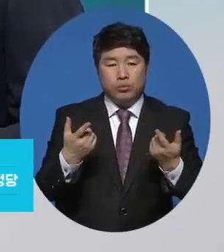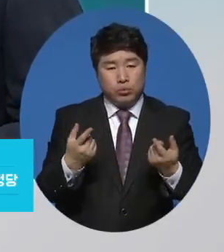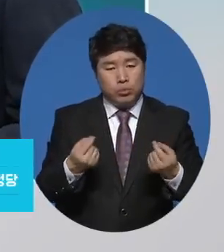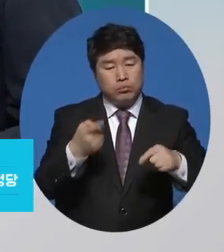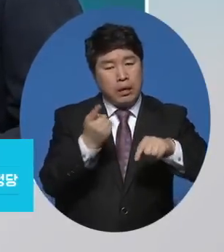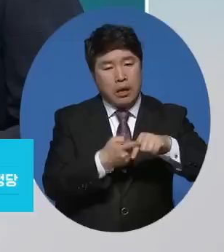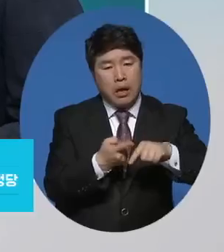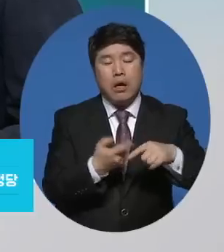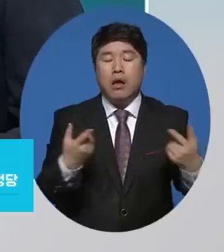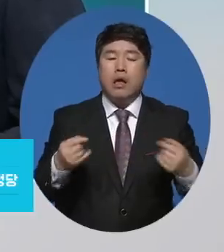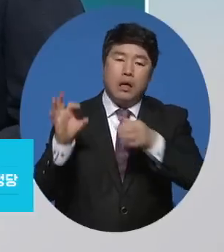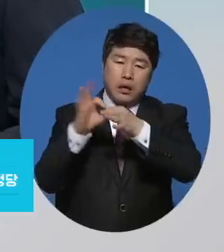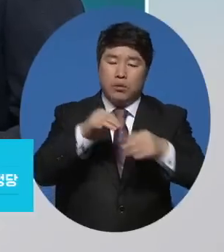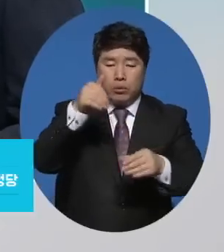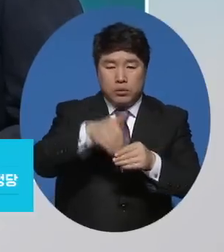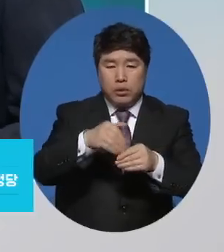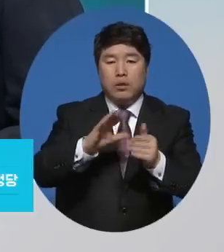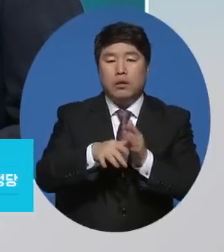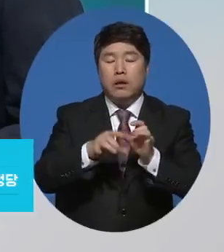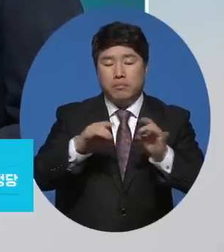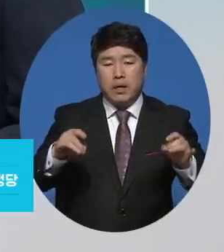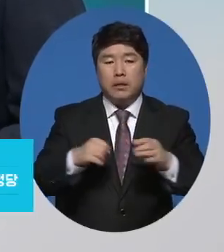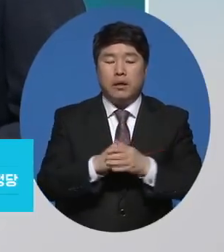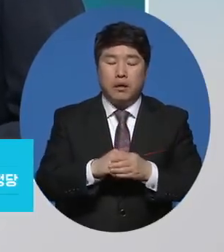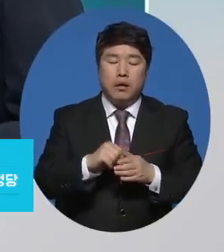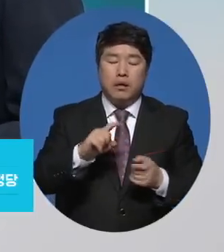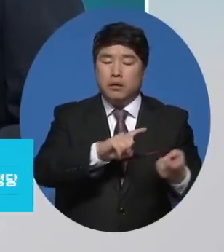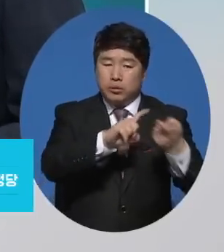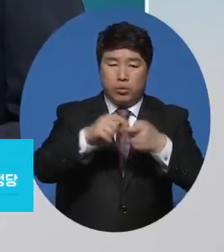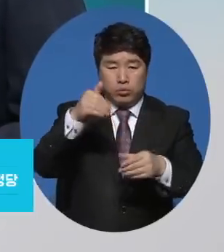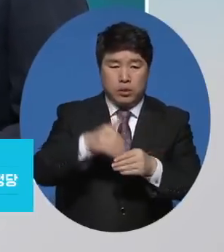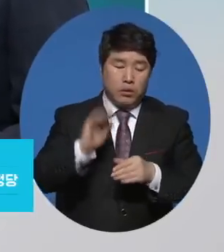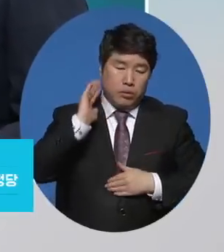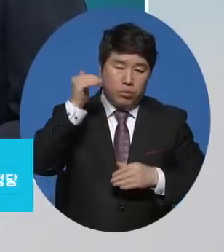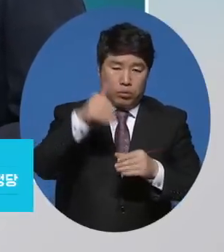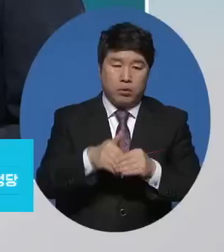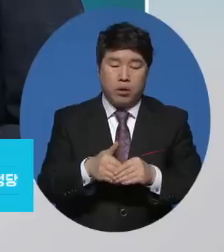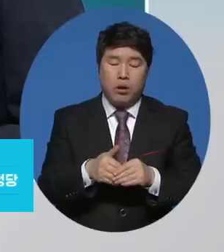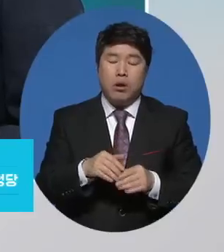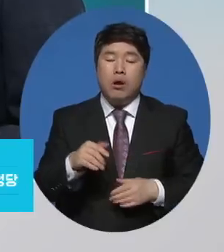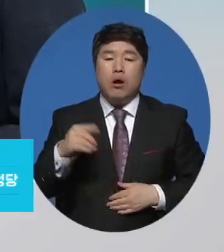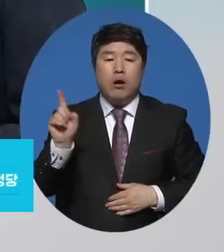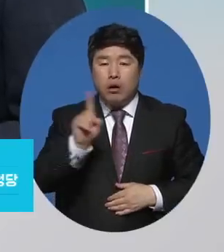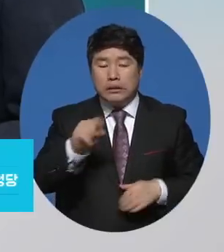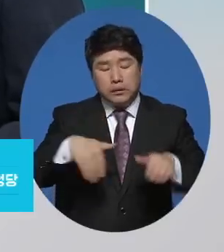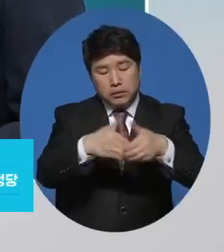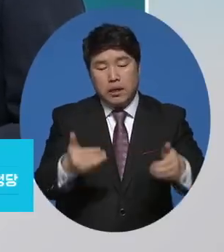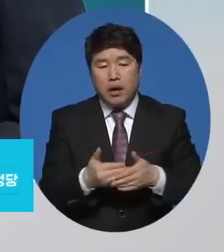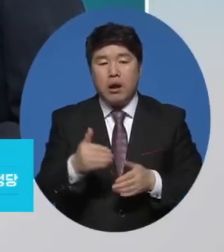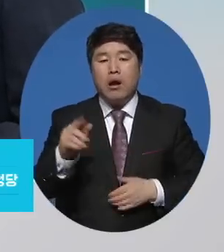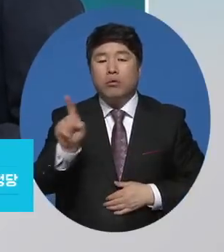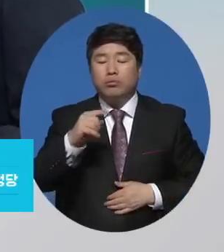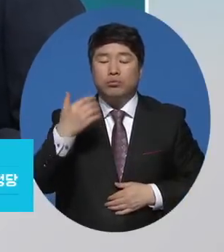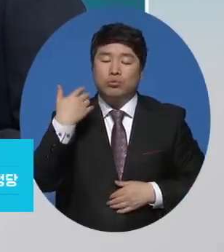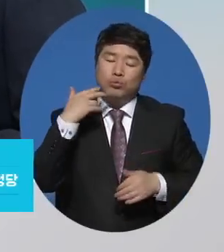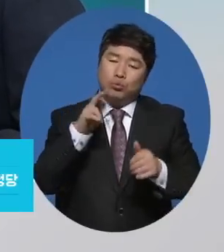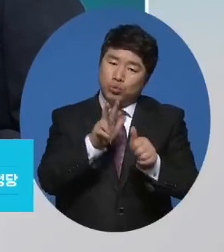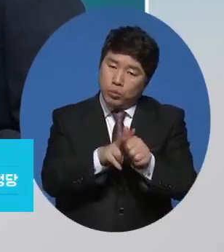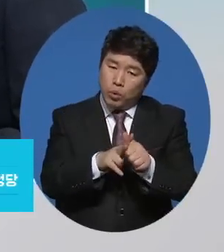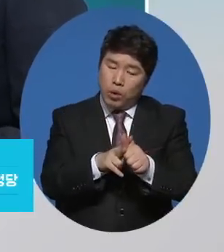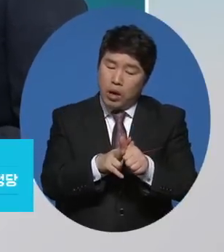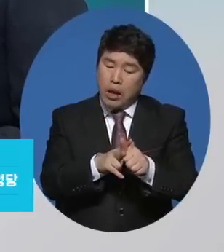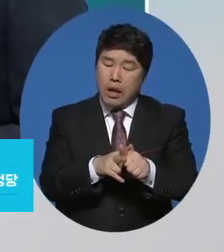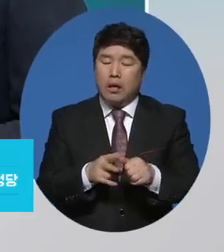계속 그냥 선거 있을 때마다 총선이든 대선이든 일방적으로 어느 당 어느 후보 한테 극단적인 선택을